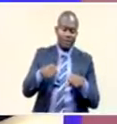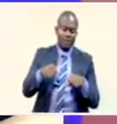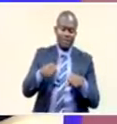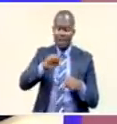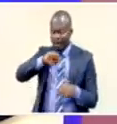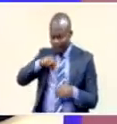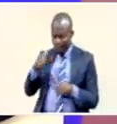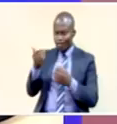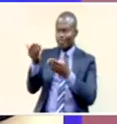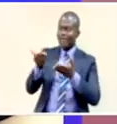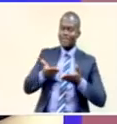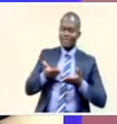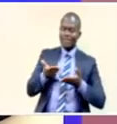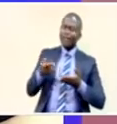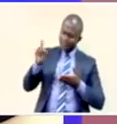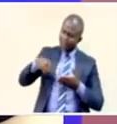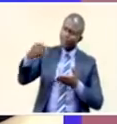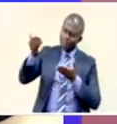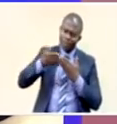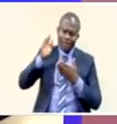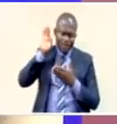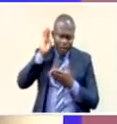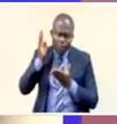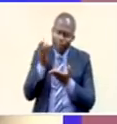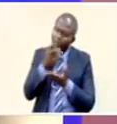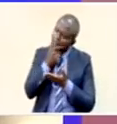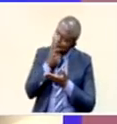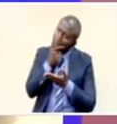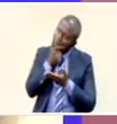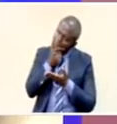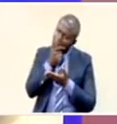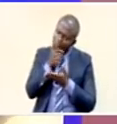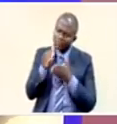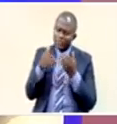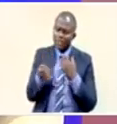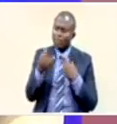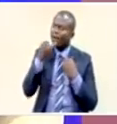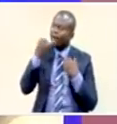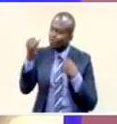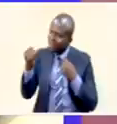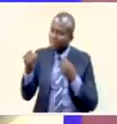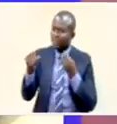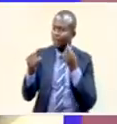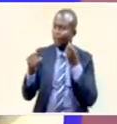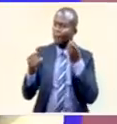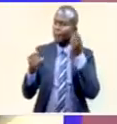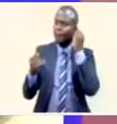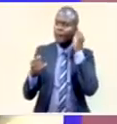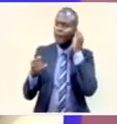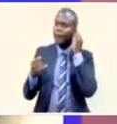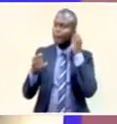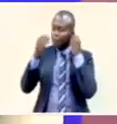nakwanga kuyakira ngomba kuyakira nkumva ikivuga nkayibwira icyo ngomba kuyibwira